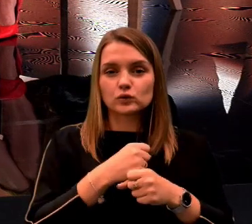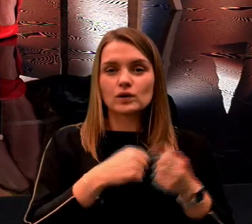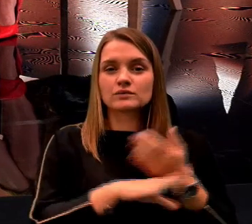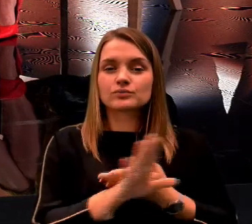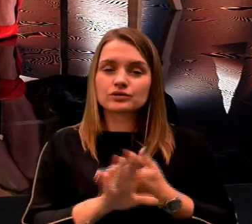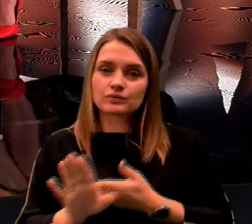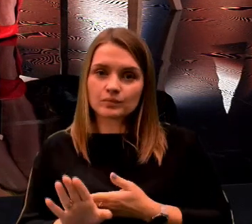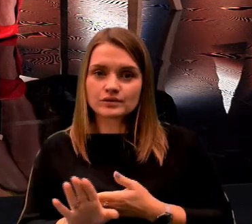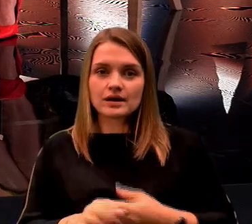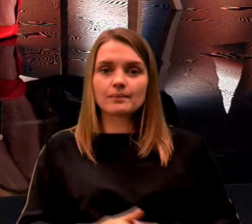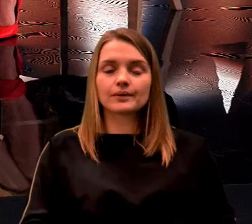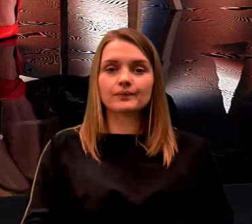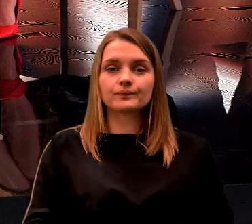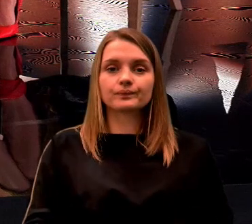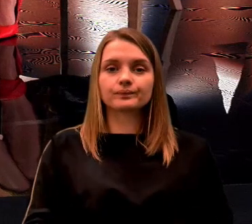takimi.